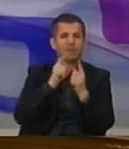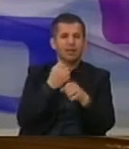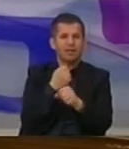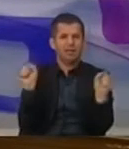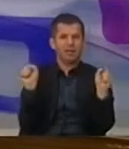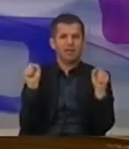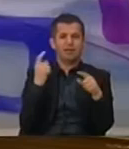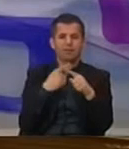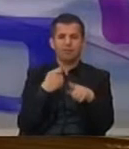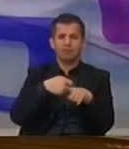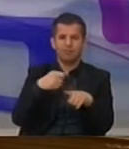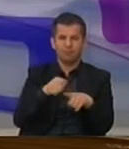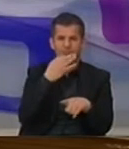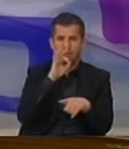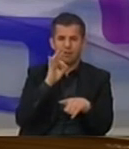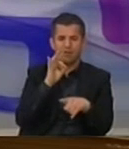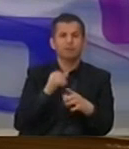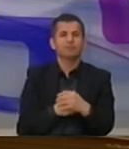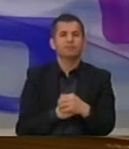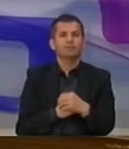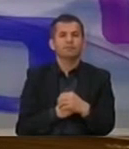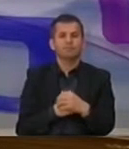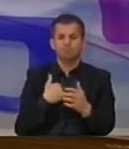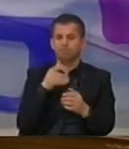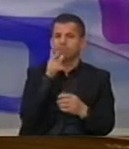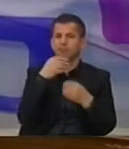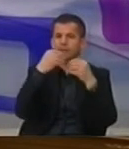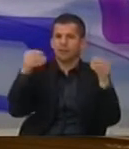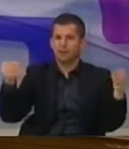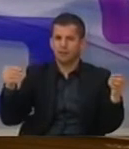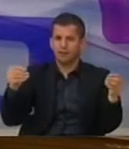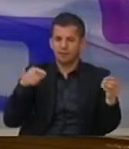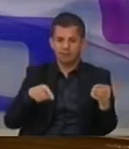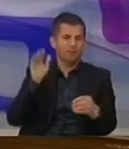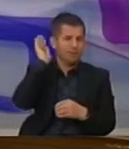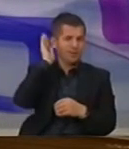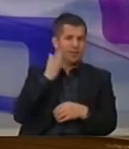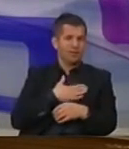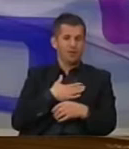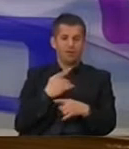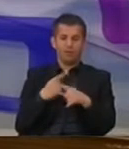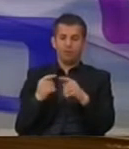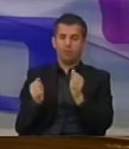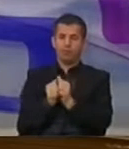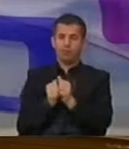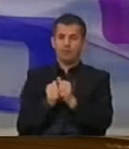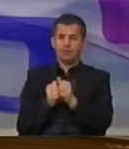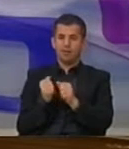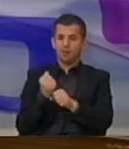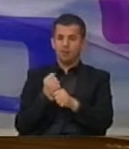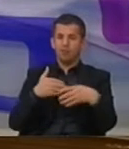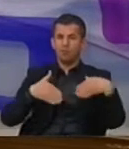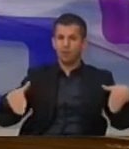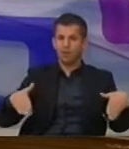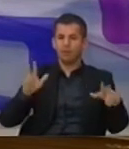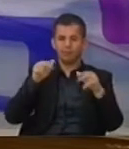dhe rregullimit të tregut të brendshëm, unë duhet të them që Ministria jonë në bashkëpunim me doganat e Kosovës